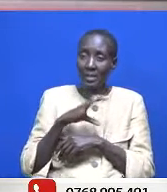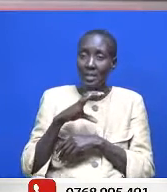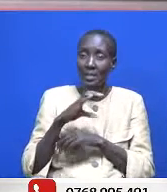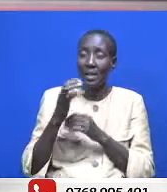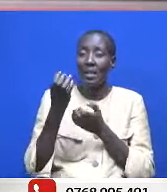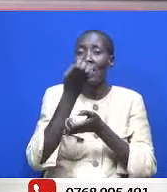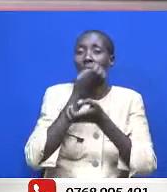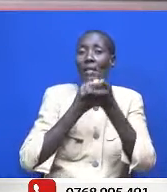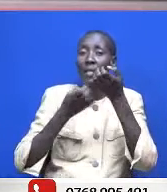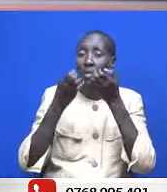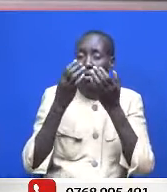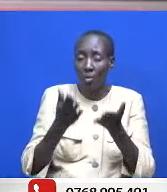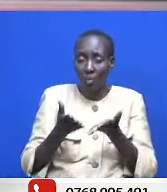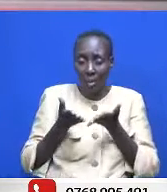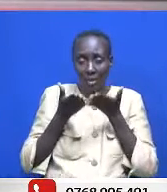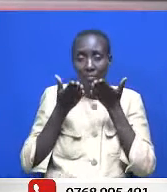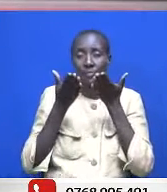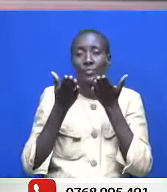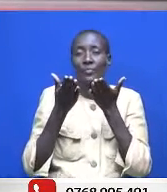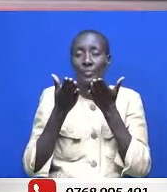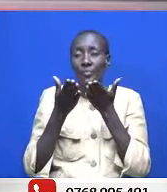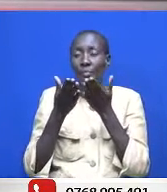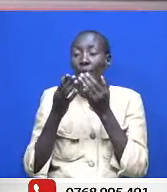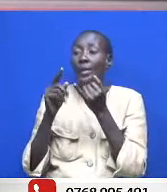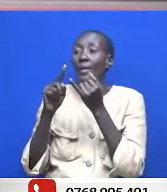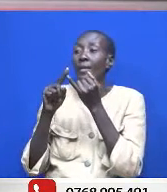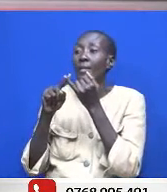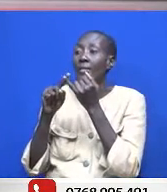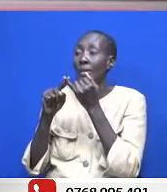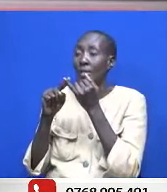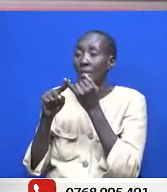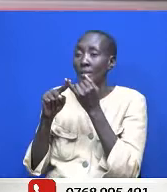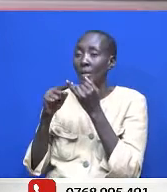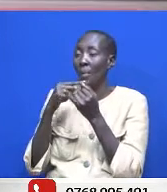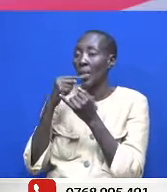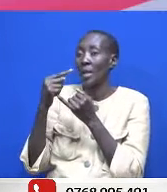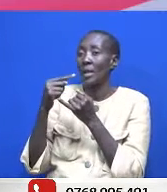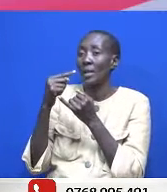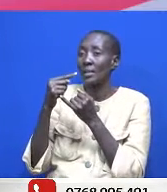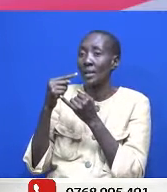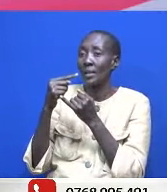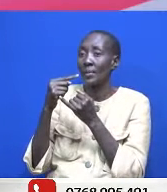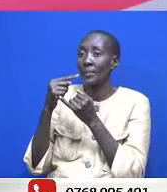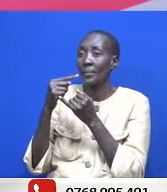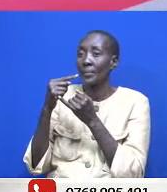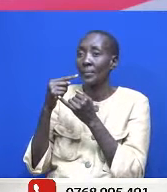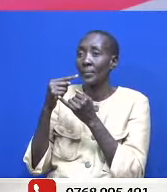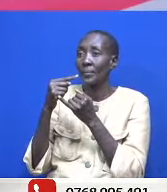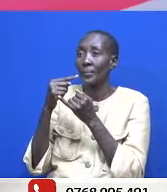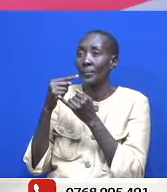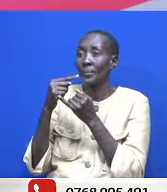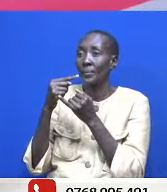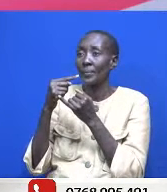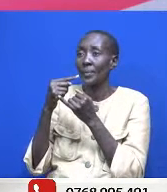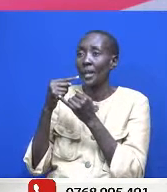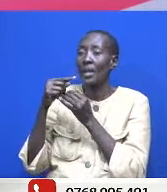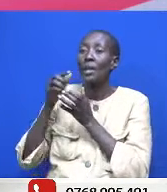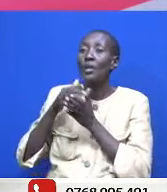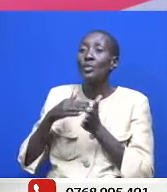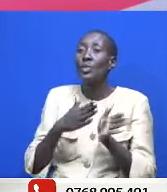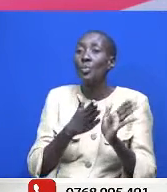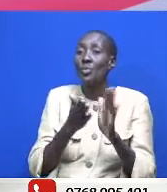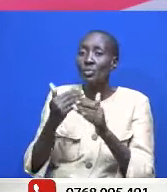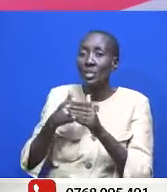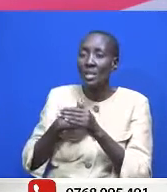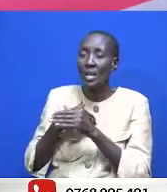uchumi uweze kuboreka? Jambo la kwanza mimi ningependa kusema ni kwamba ukiwa nimepata nafasi ya kutembea kote